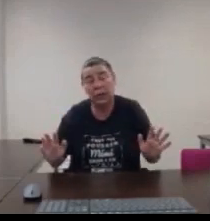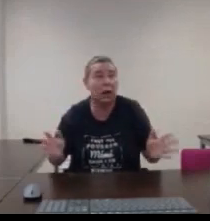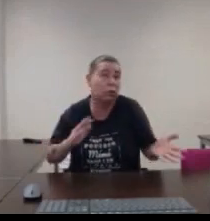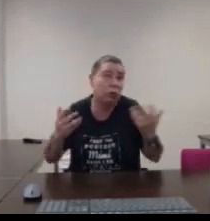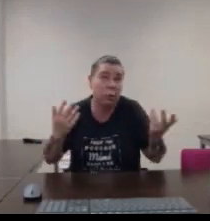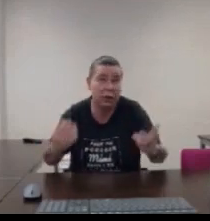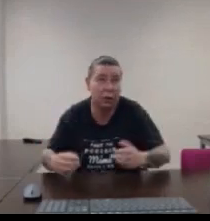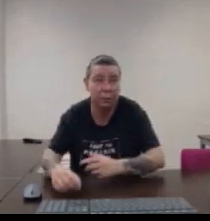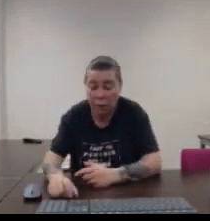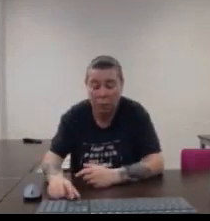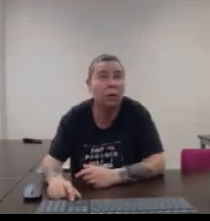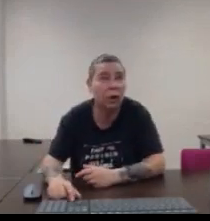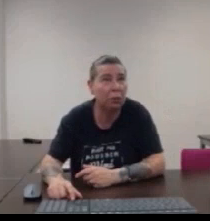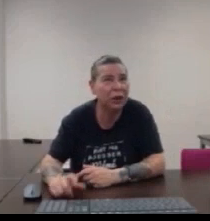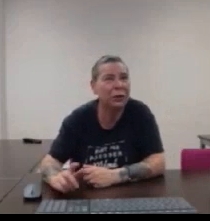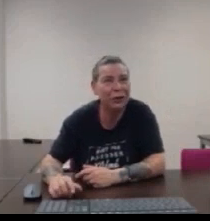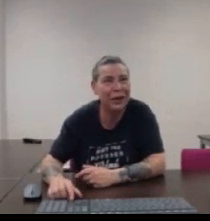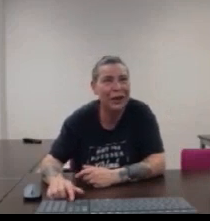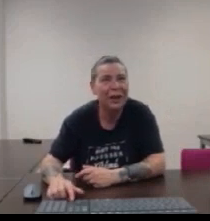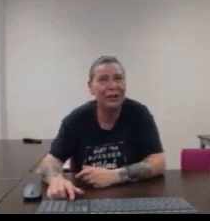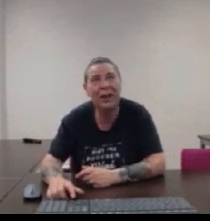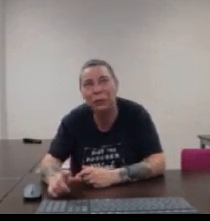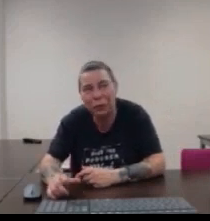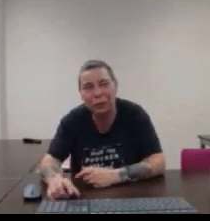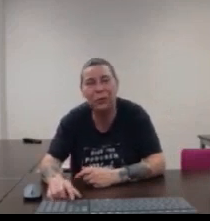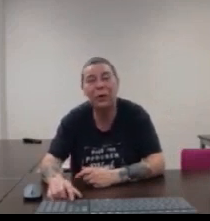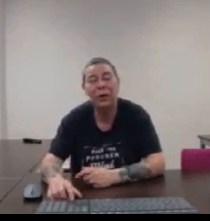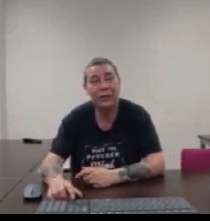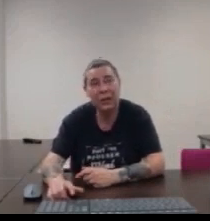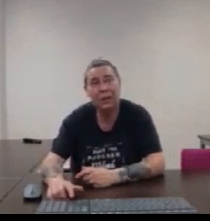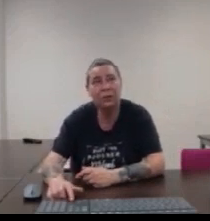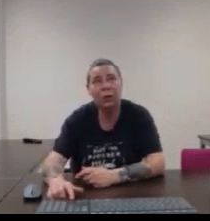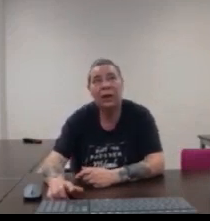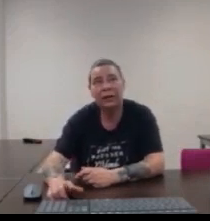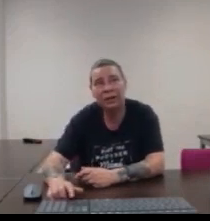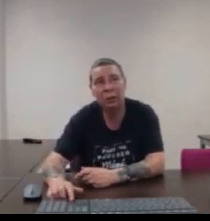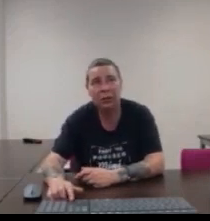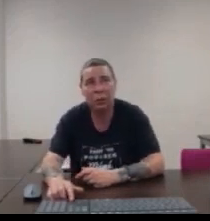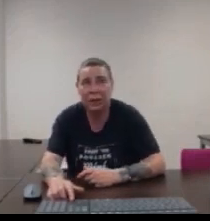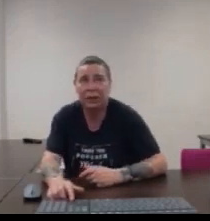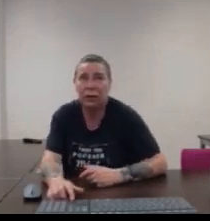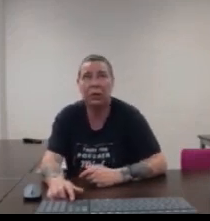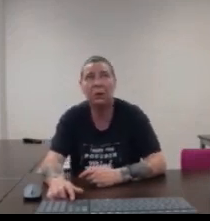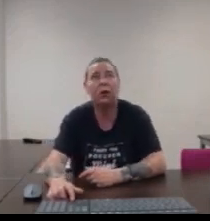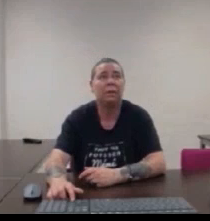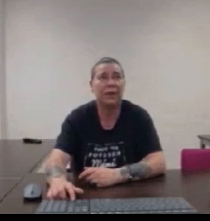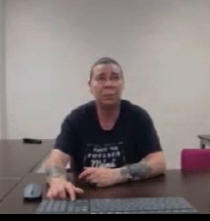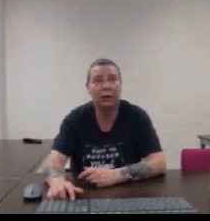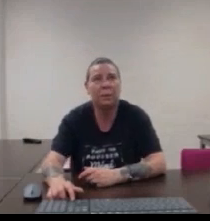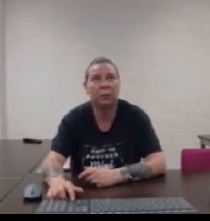plutôt qu'aux cervicales. À vous de choisir. Mais voilà, pour dire que ça n'a de sens que si effectivement on a à sa disposition un clavier et une